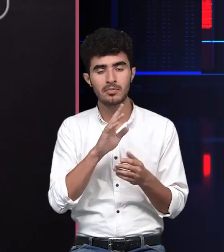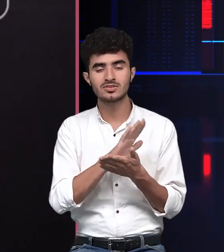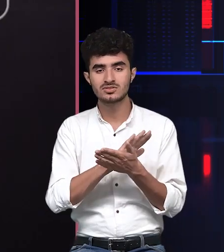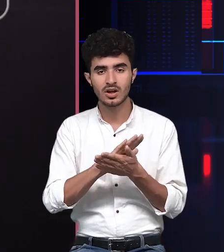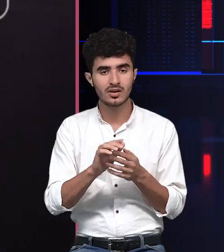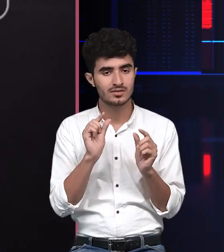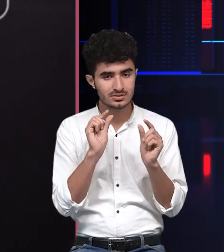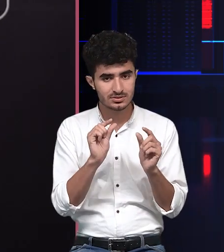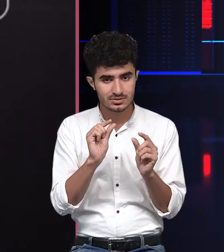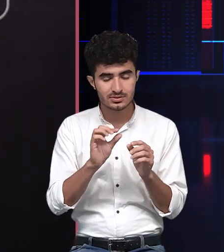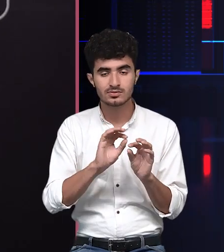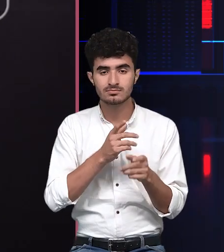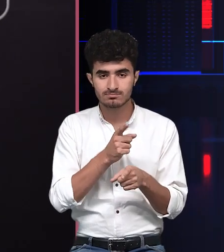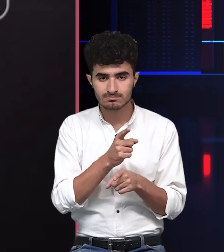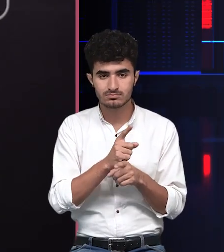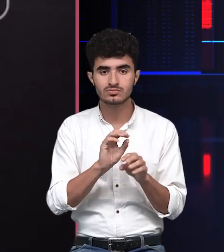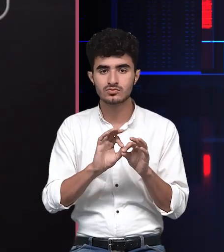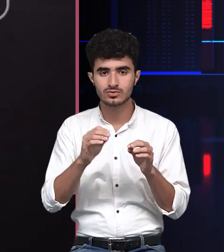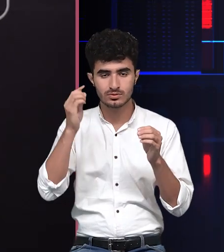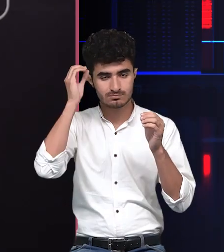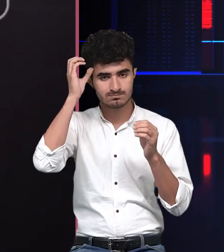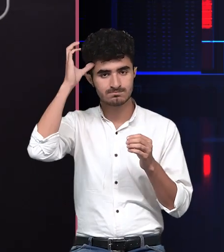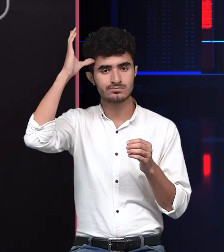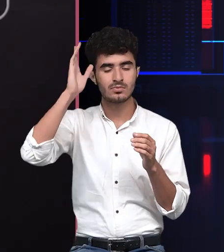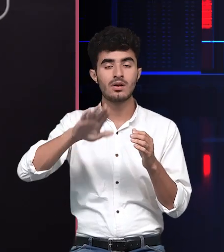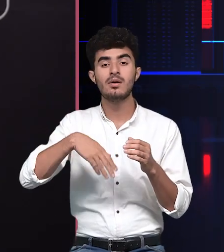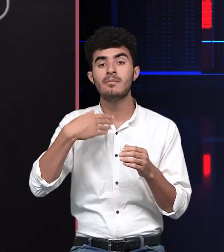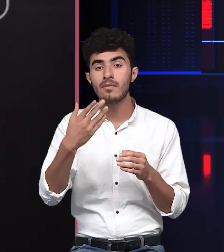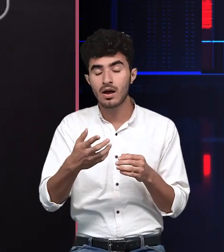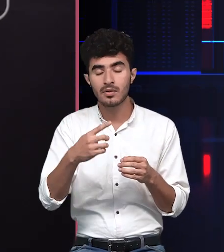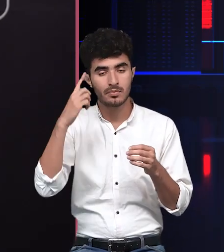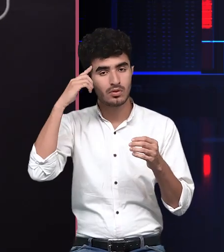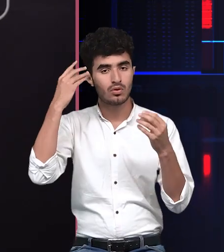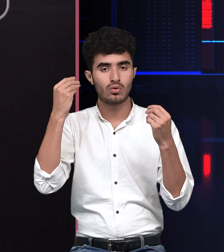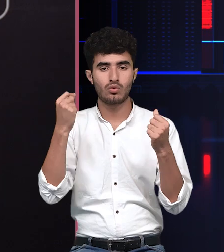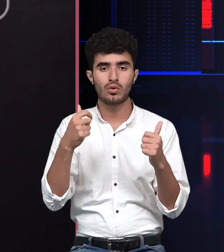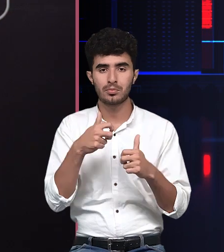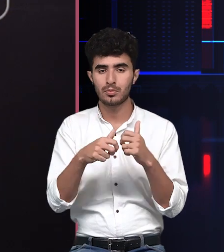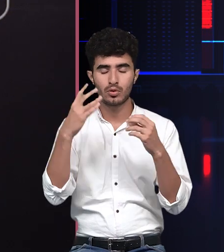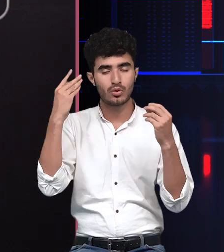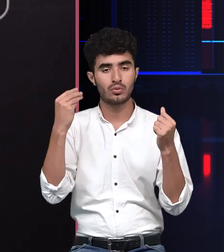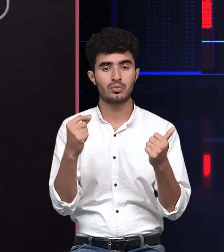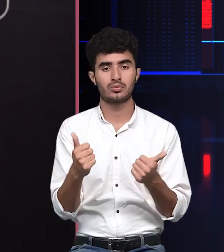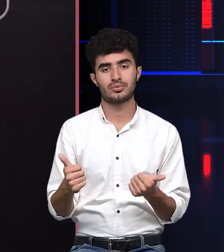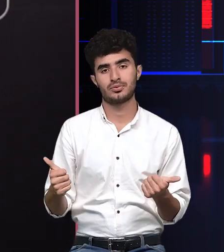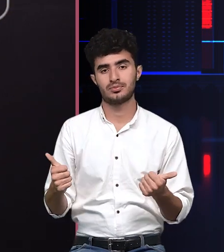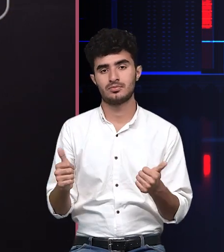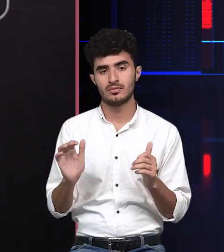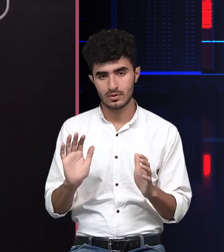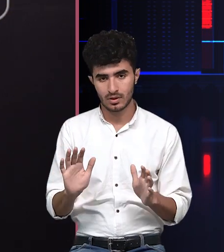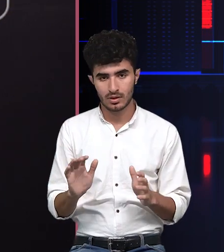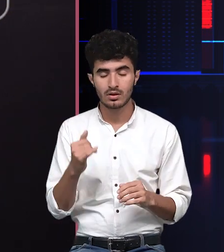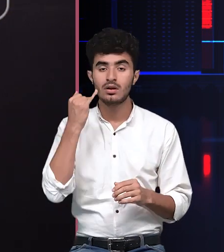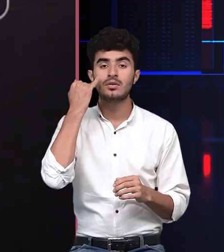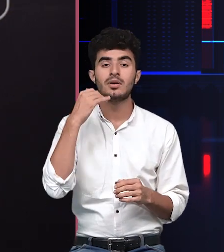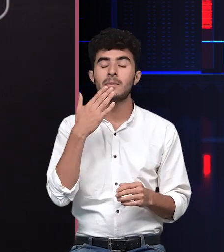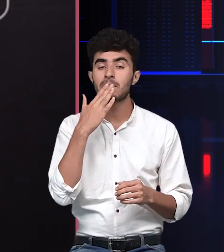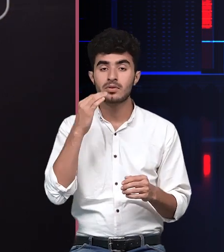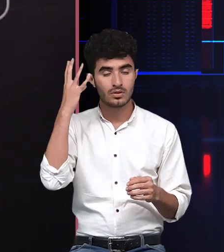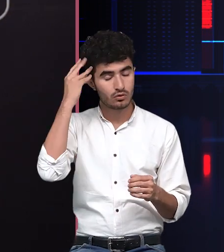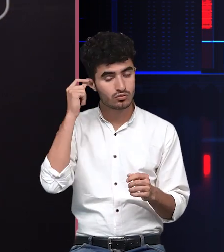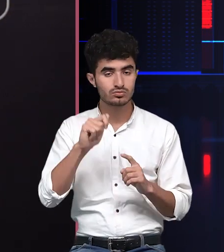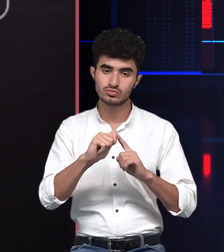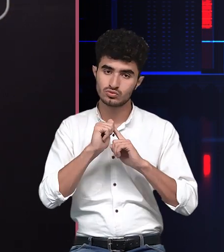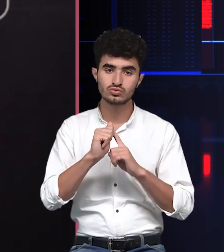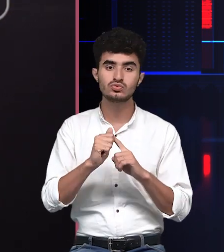اگلی جنریشن میں بھی یہ ایفیکٹ اس کا ہوتا ہے، چونکہ پیرنٹس کا اگر ٹراما ریزالوڈ